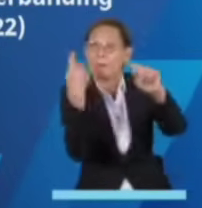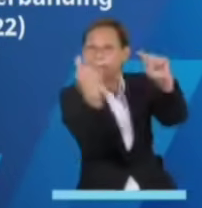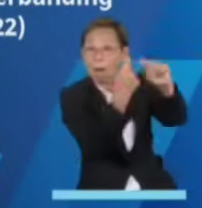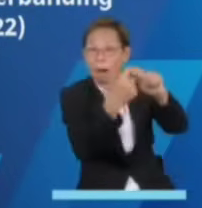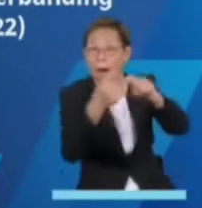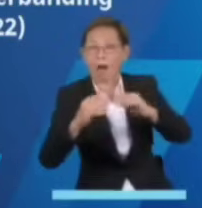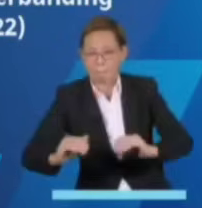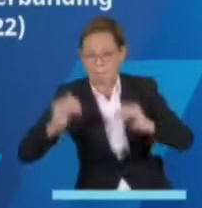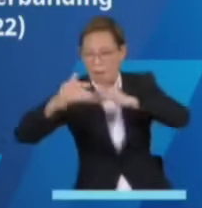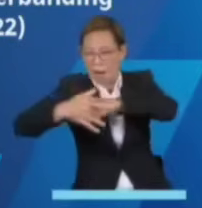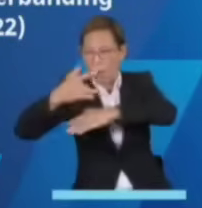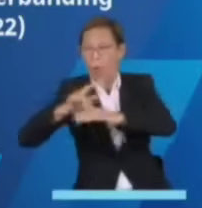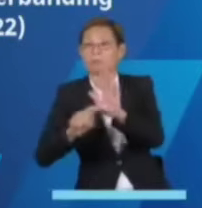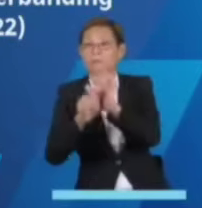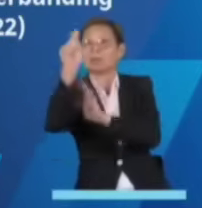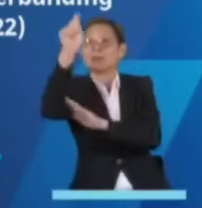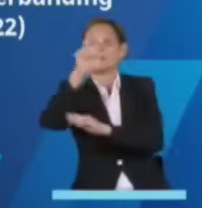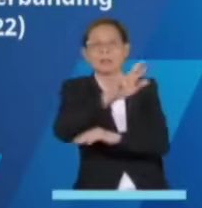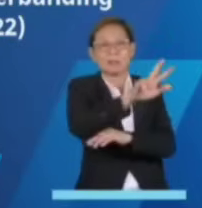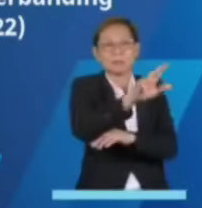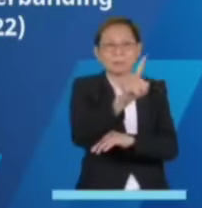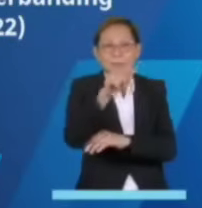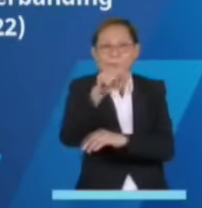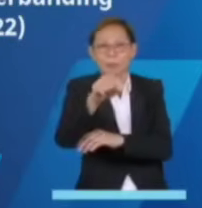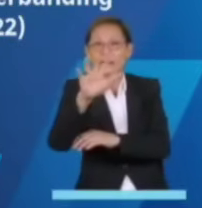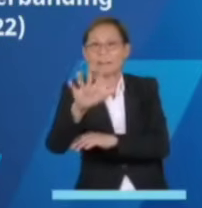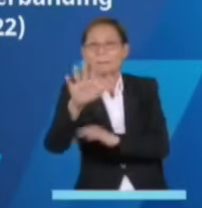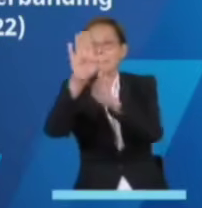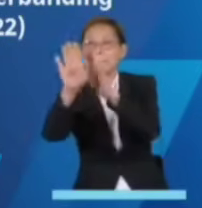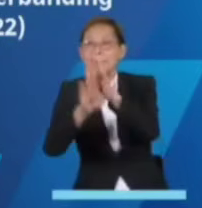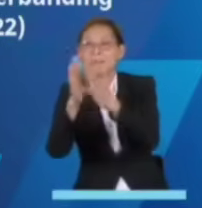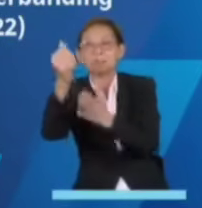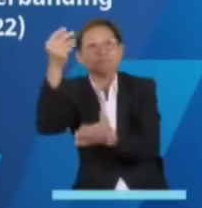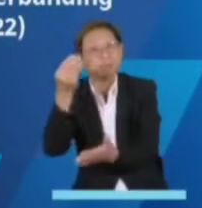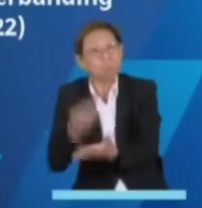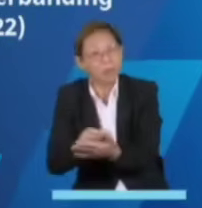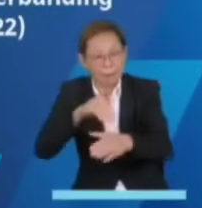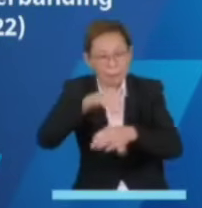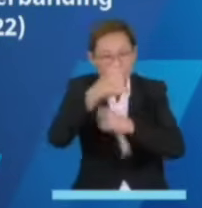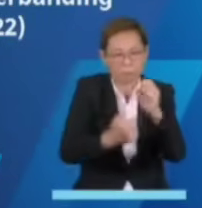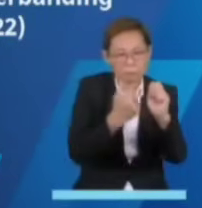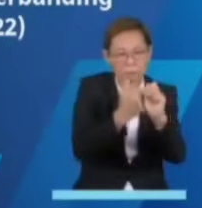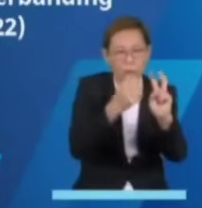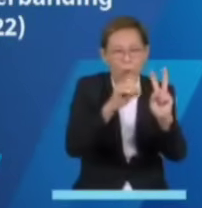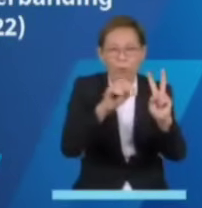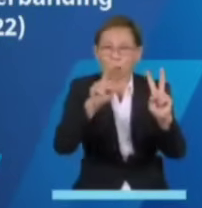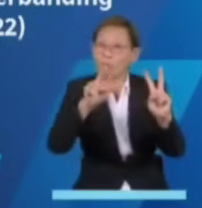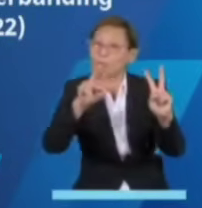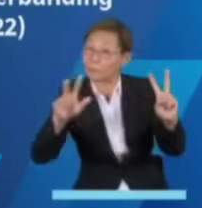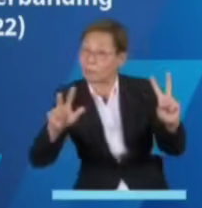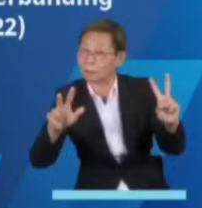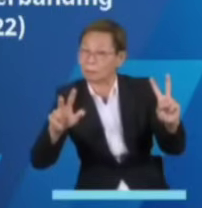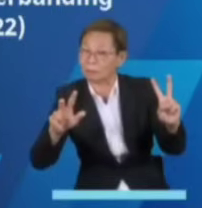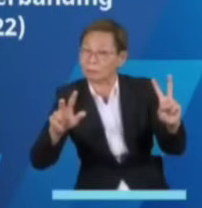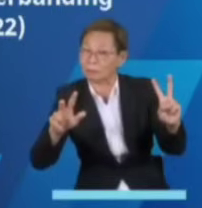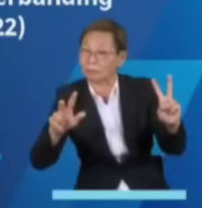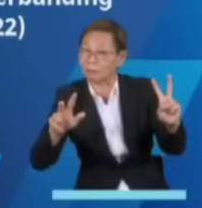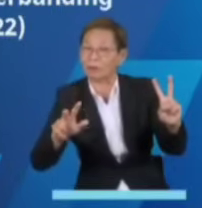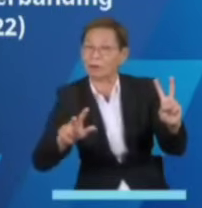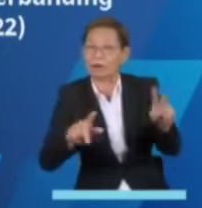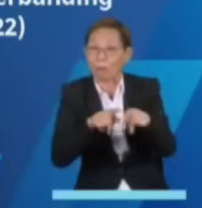awal juga tinggi, iaitu 31.5 bilion ringgit pada tahun 2023